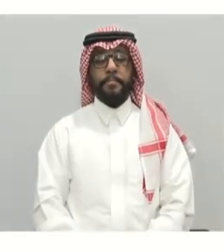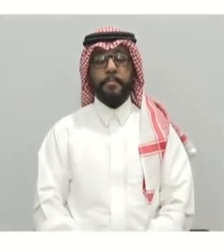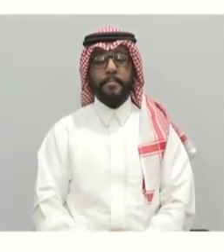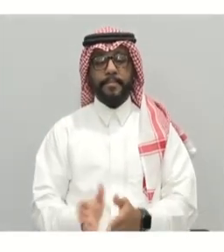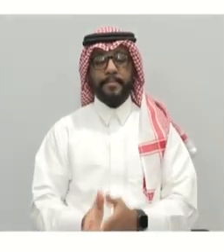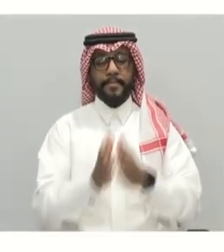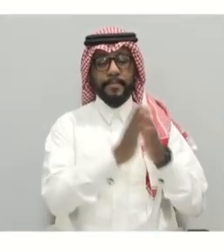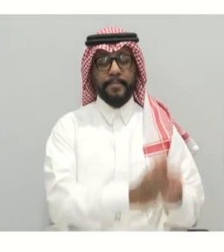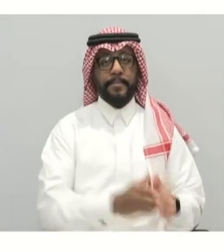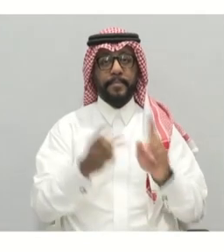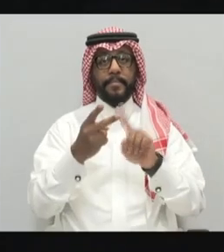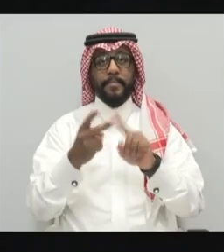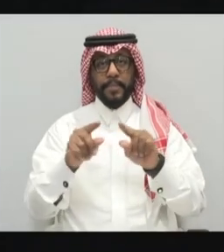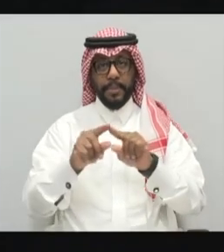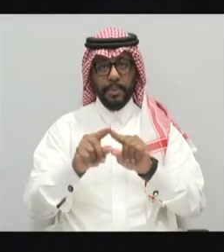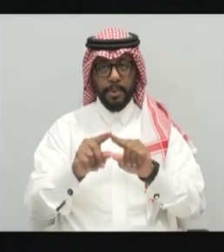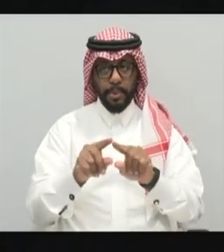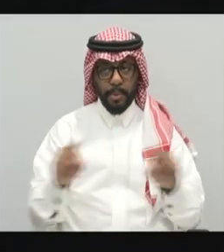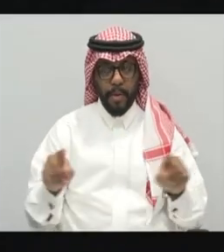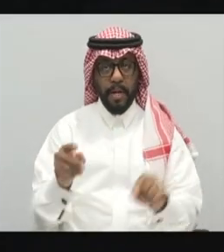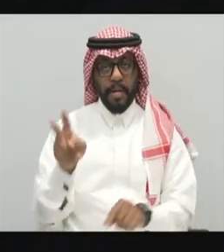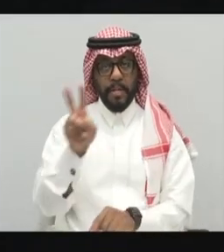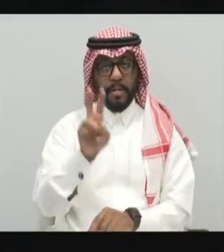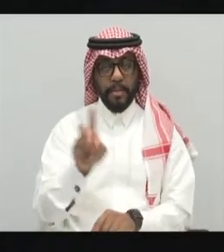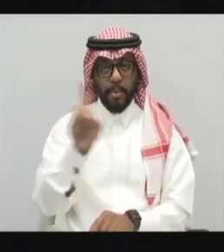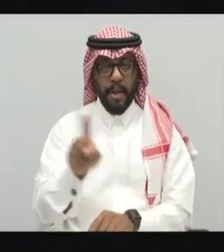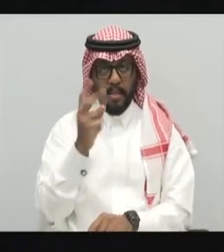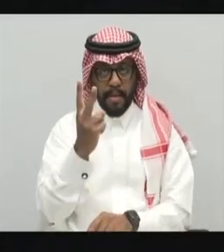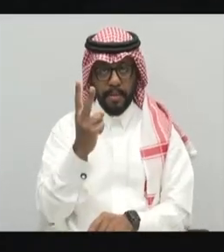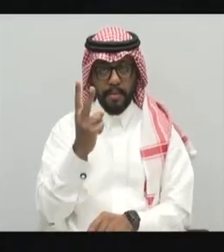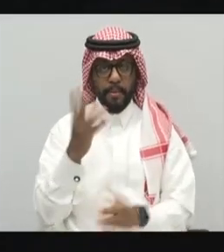ننتقل للسؤال الثاني عرف وعرفي المسؤوليه